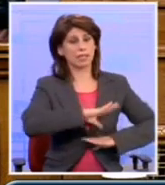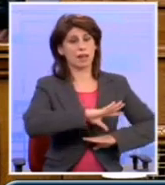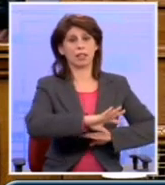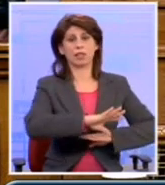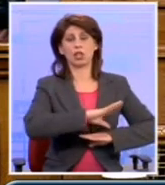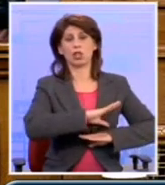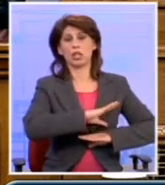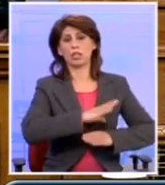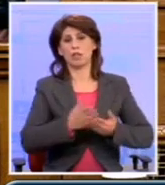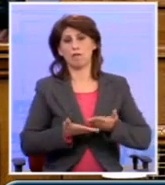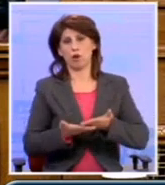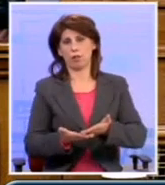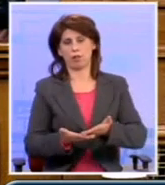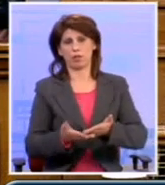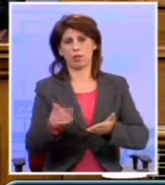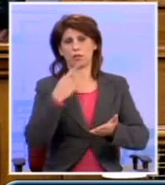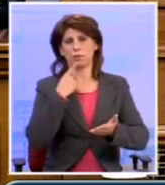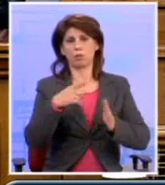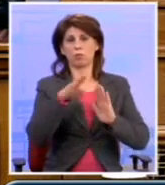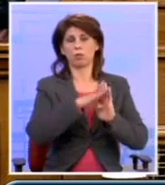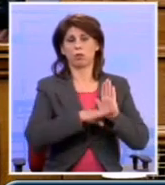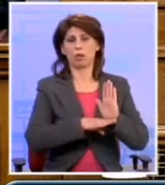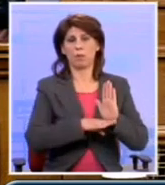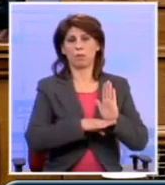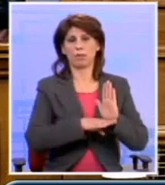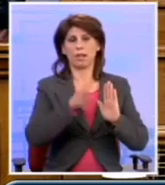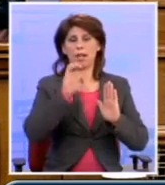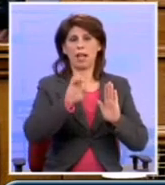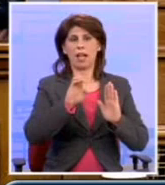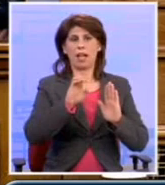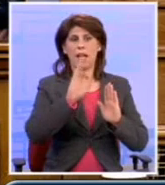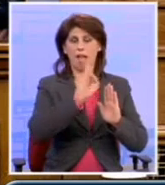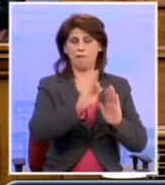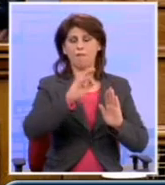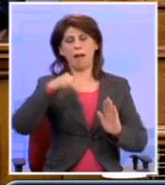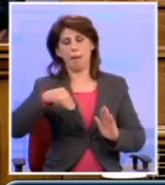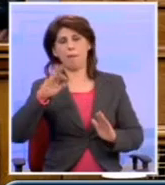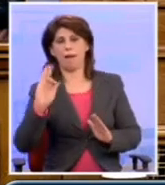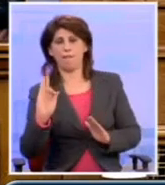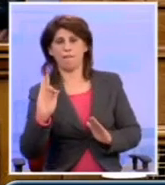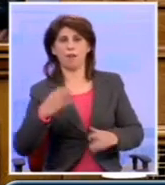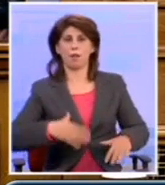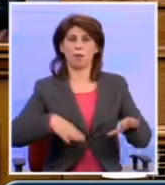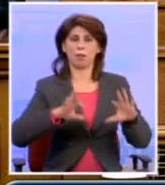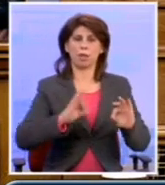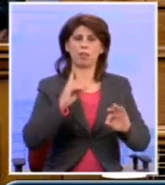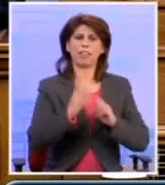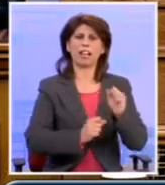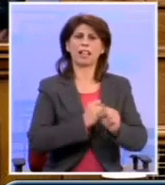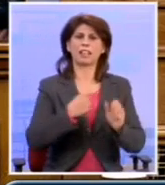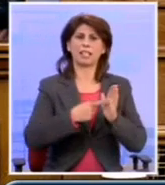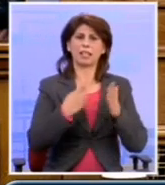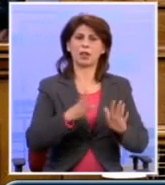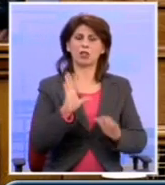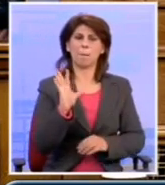στρατιωτικής βοήθειας, τα λεγόμενα προγράμματα FMF, που ξεκίνησε από τη δεκαετία του 50